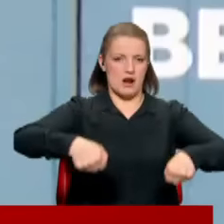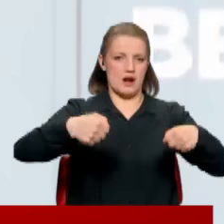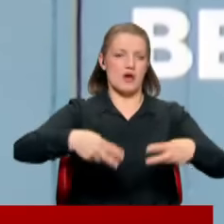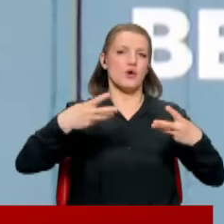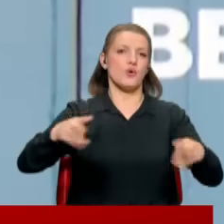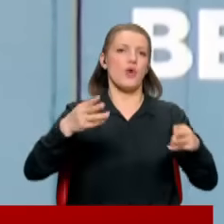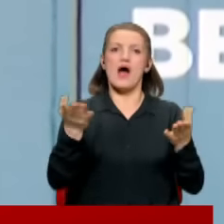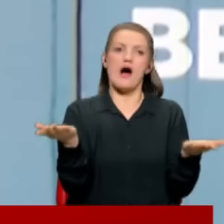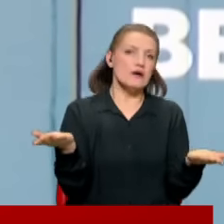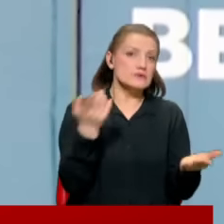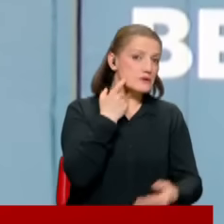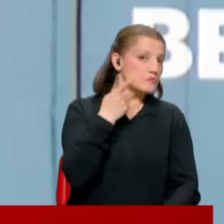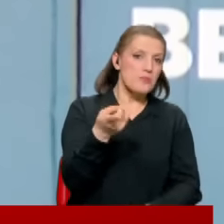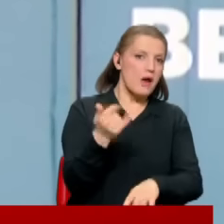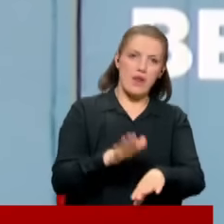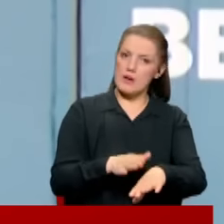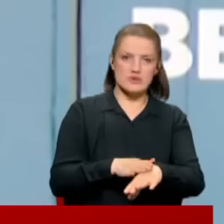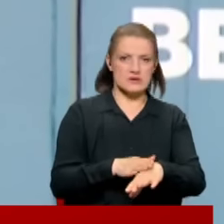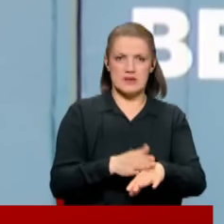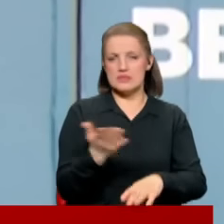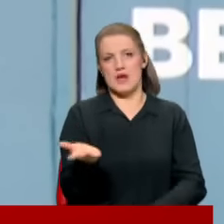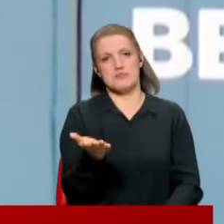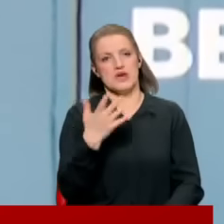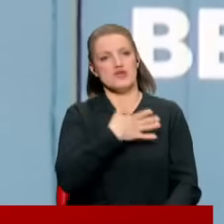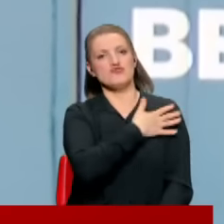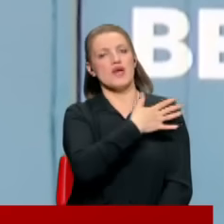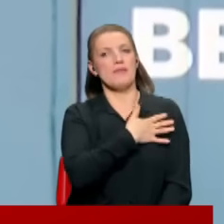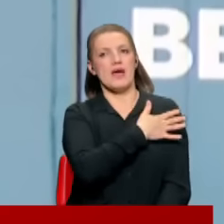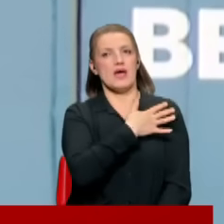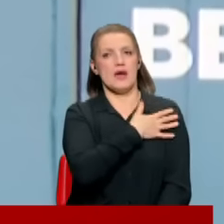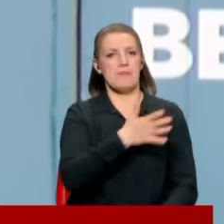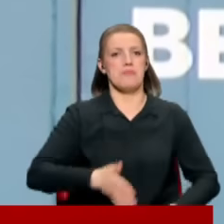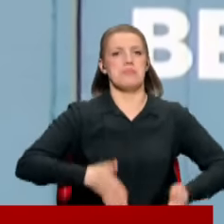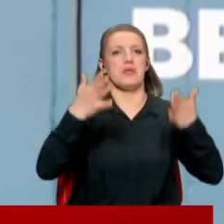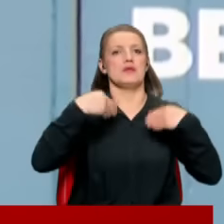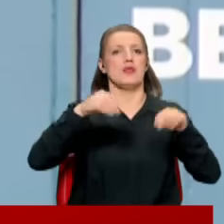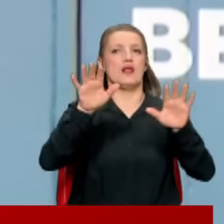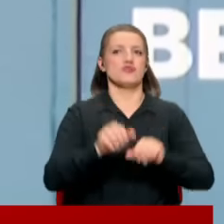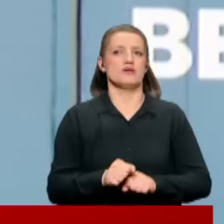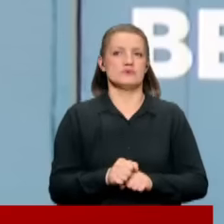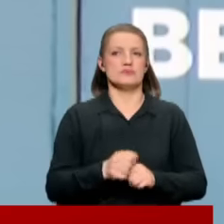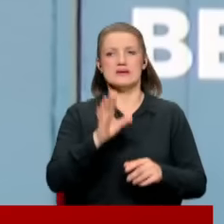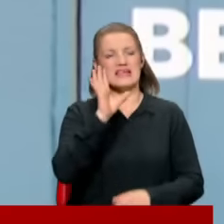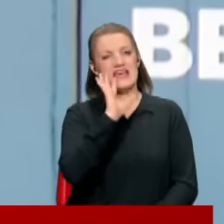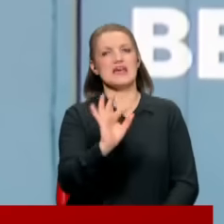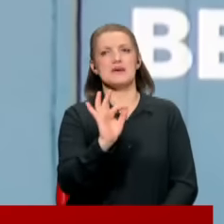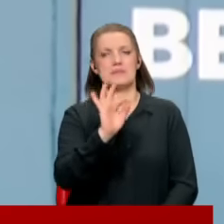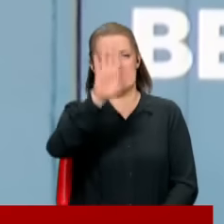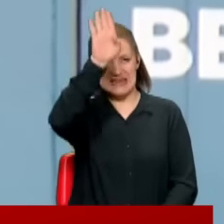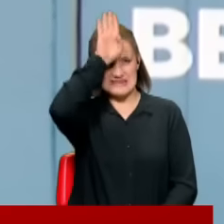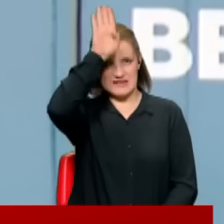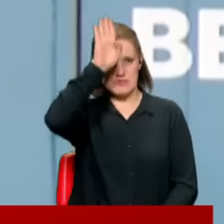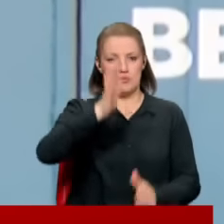avrolar. Hayırdır? Bu parayı ne yapacaksınız? Neymiş? Cumhuriyet Halk Partisi'ne bina satın alacaklarmış. Kim?